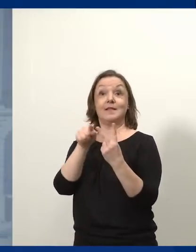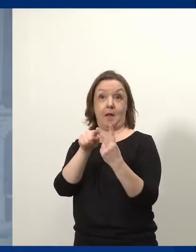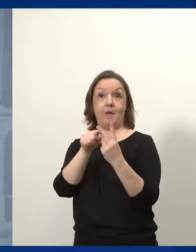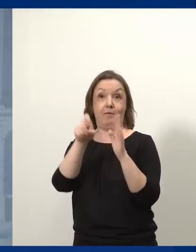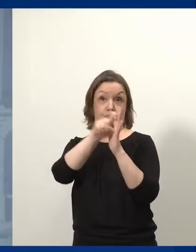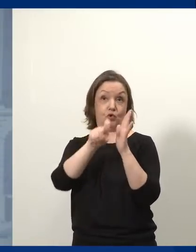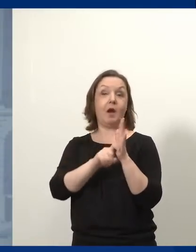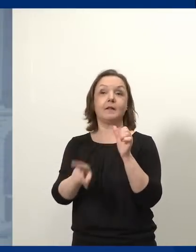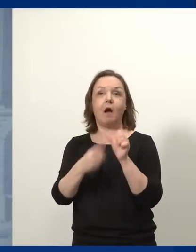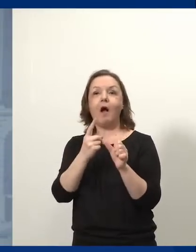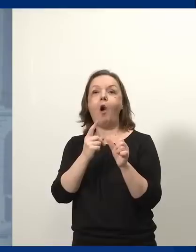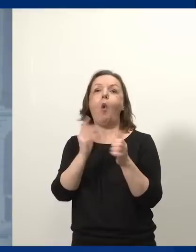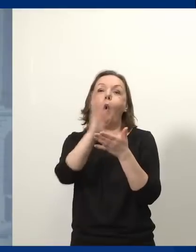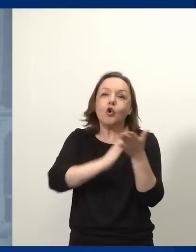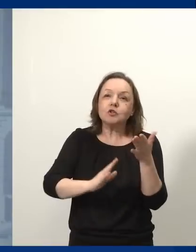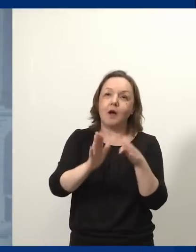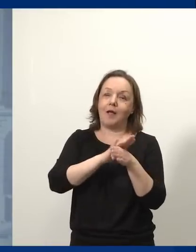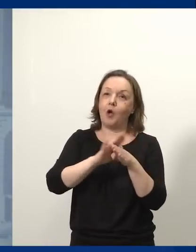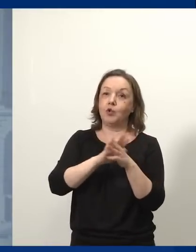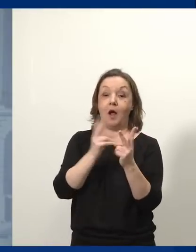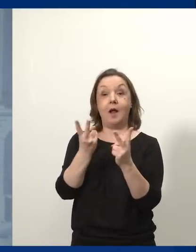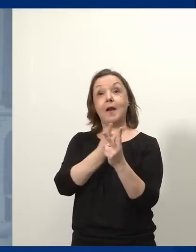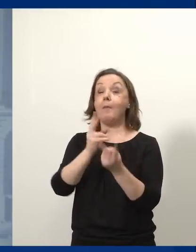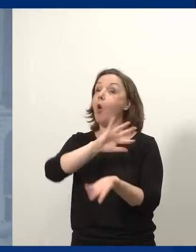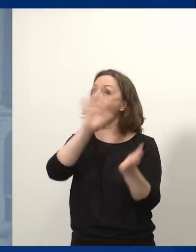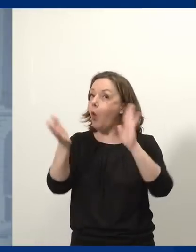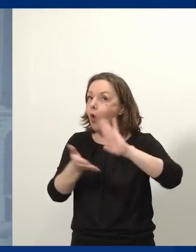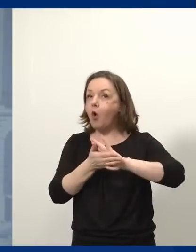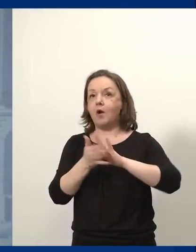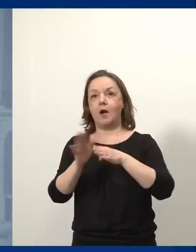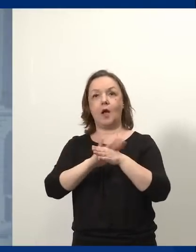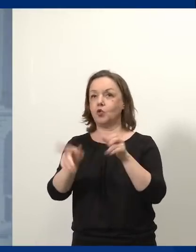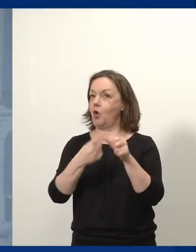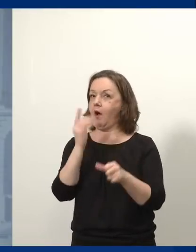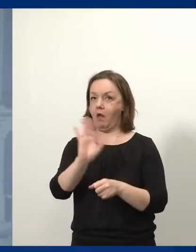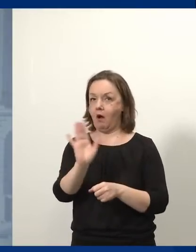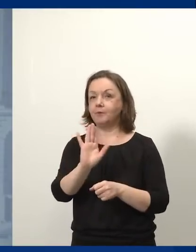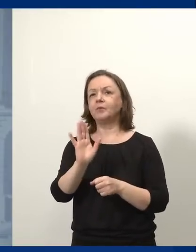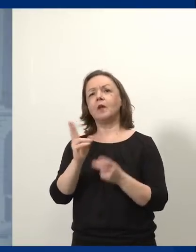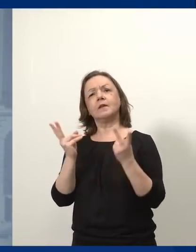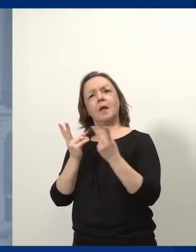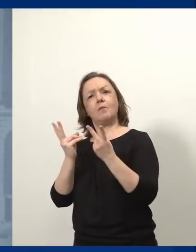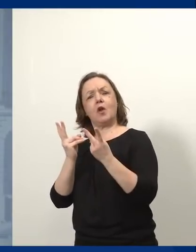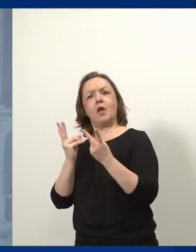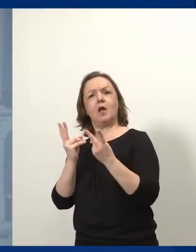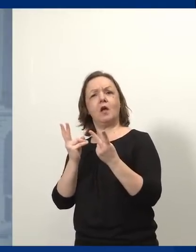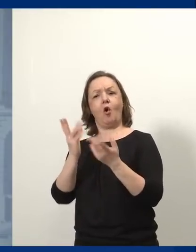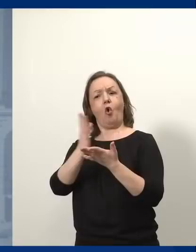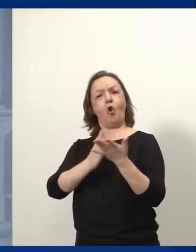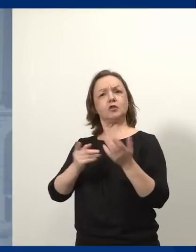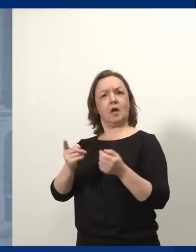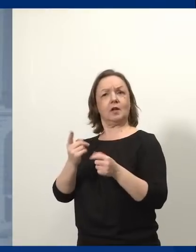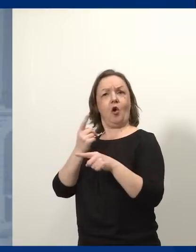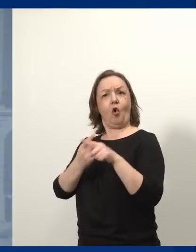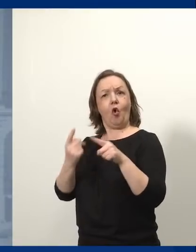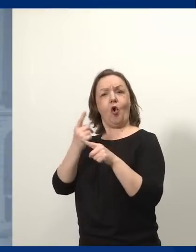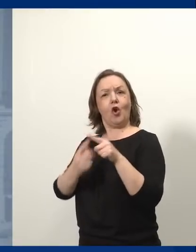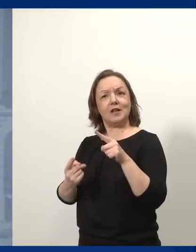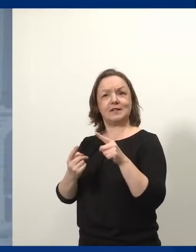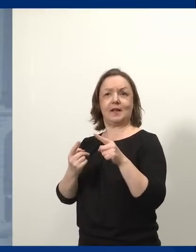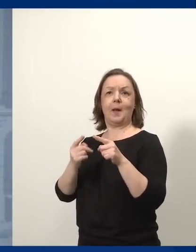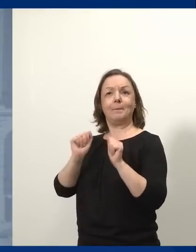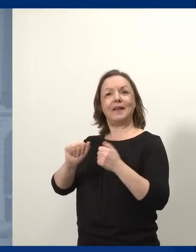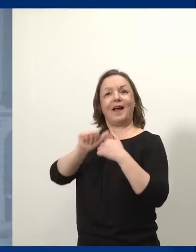osin käyttöön, ei kuitenkaan täysimääräisesti sellaisten valtuuksien osalta, jotka vaatisivat sitten käyttöönottoasetuksen